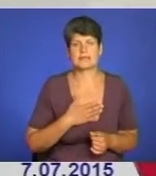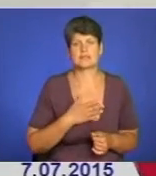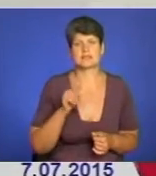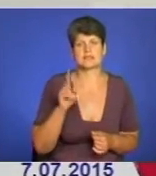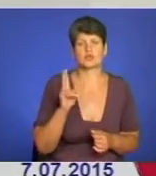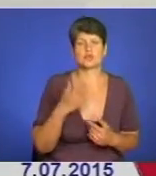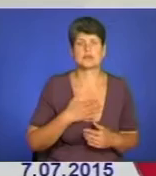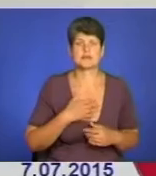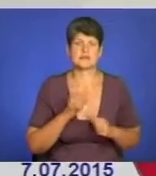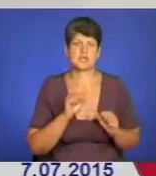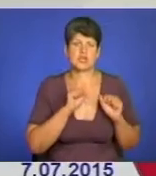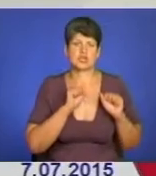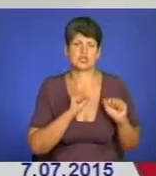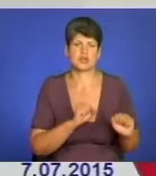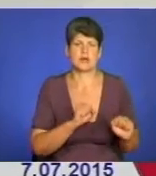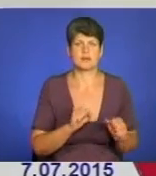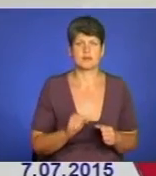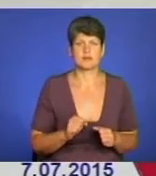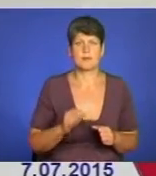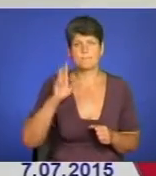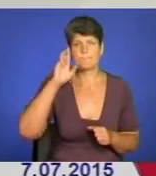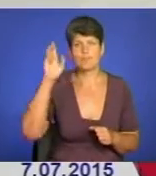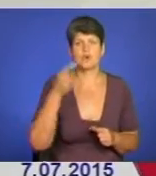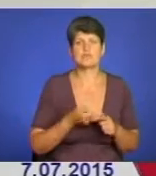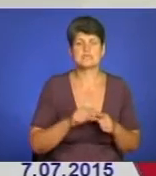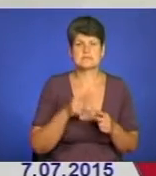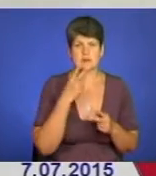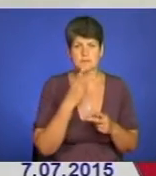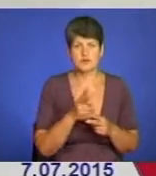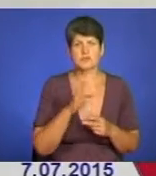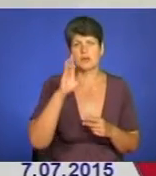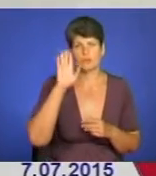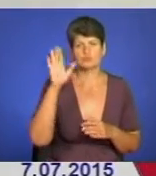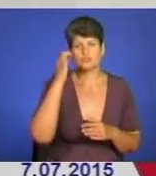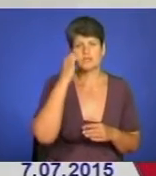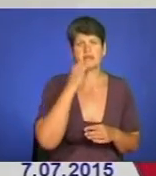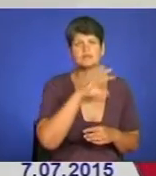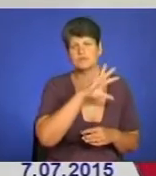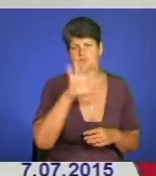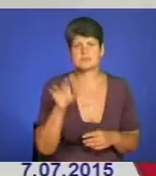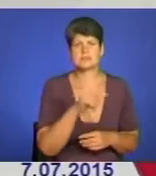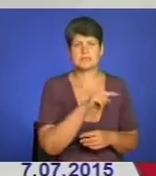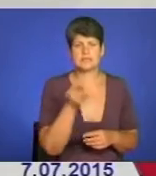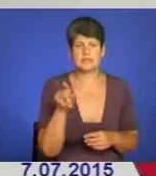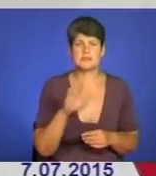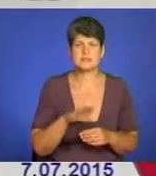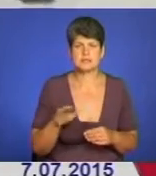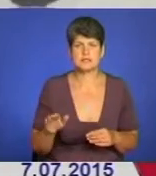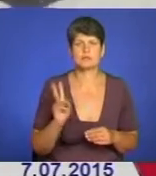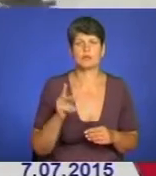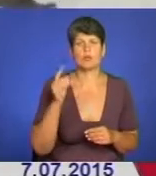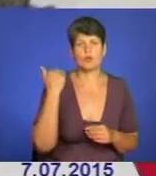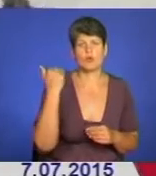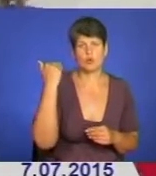нас захищає. І взагалі Бог це бачить, і Бог буде дякувати всім тим і тим діткам, які про нього